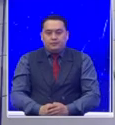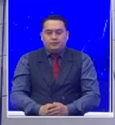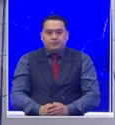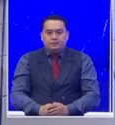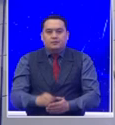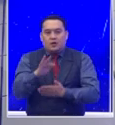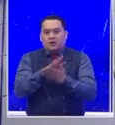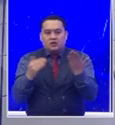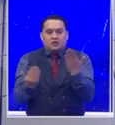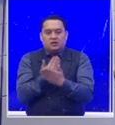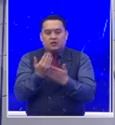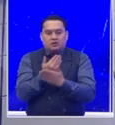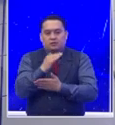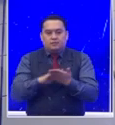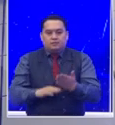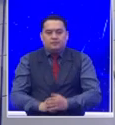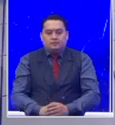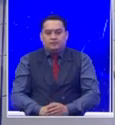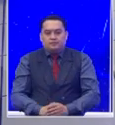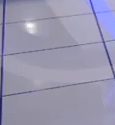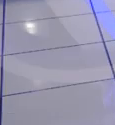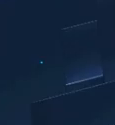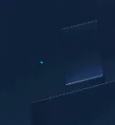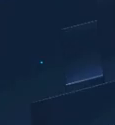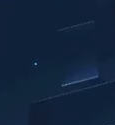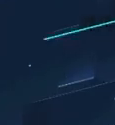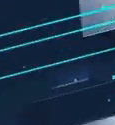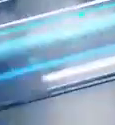Продолжение выпуска, другие интересные события. Оставайтесь с нами.